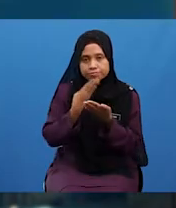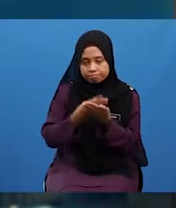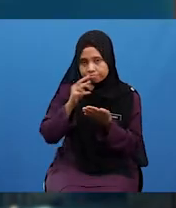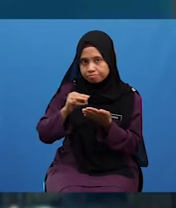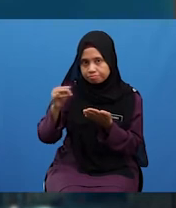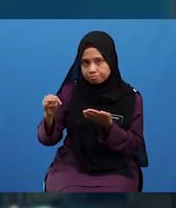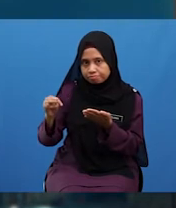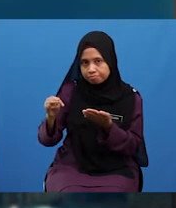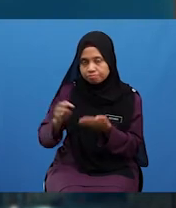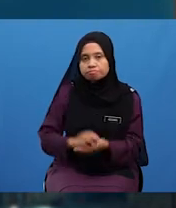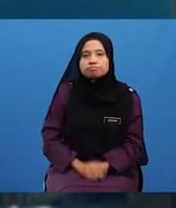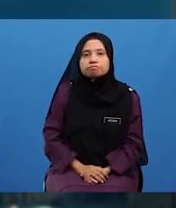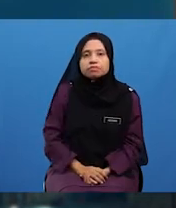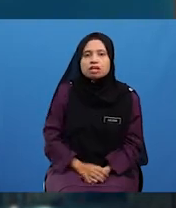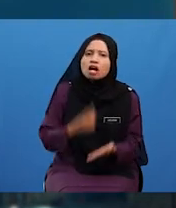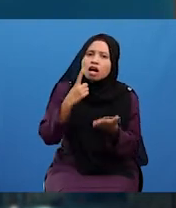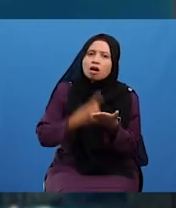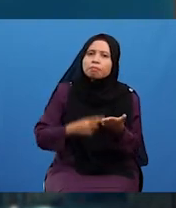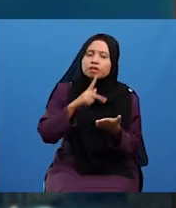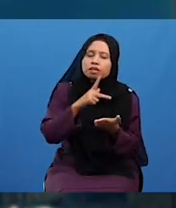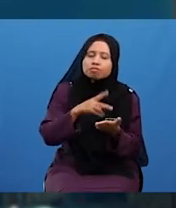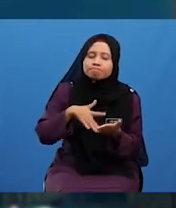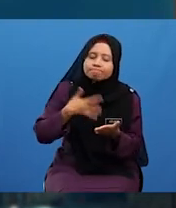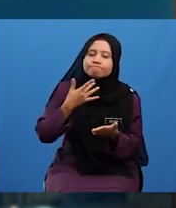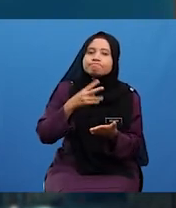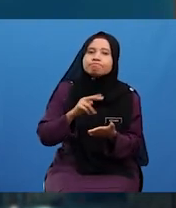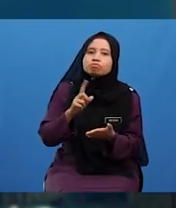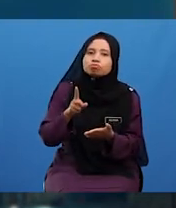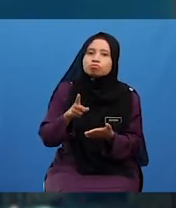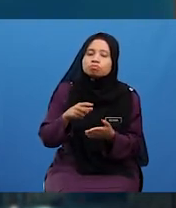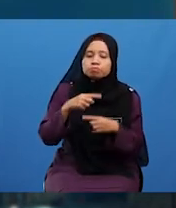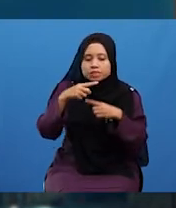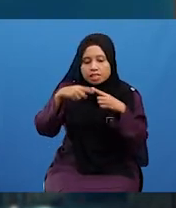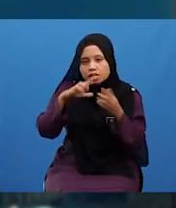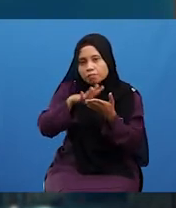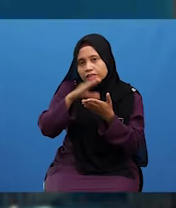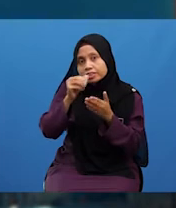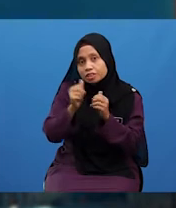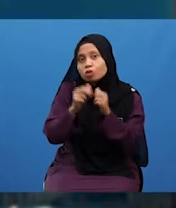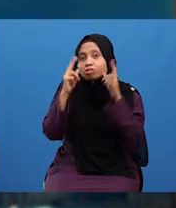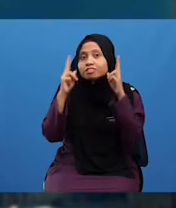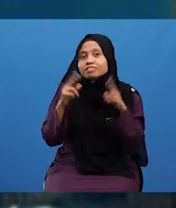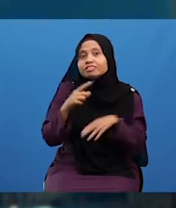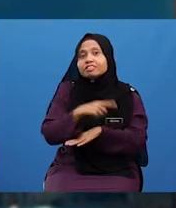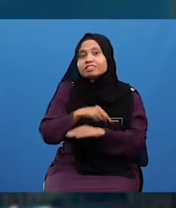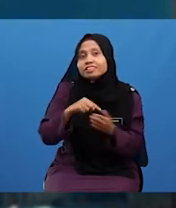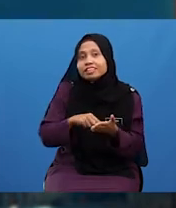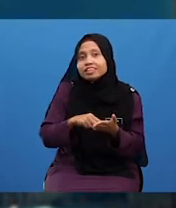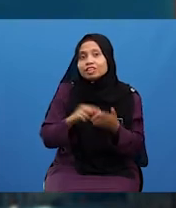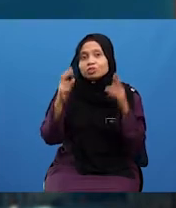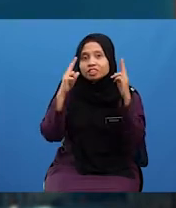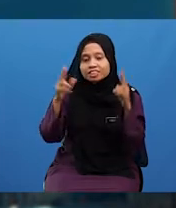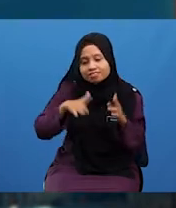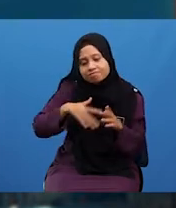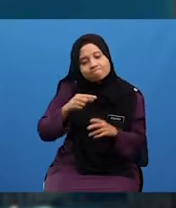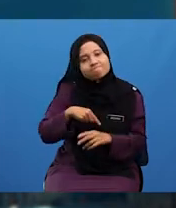Baiklah murid-murid, apakah perasaan kamu sepanjang belajar bersama Ustazah hari ini?